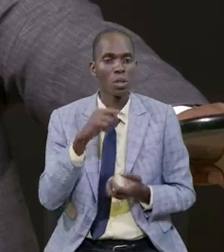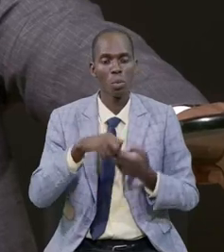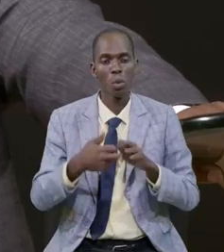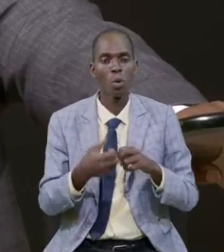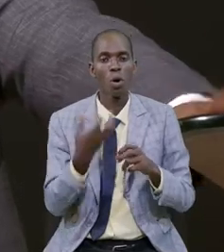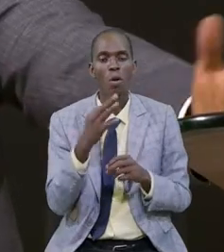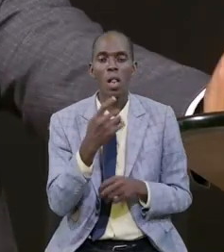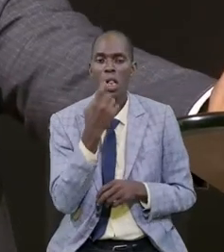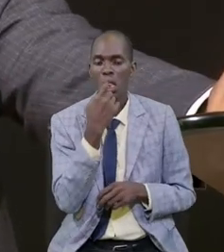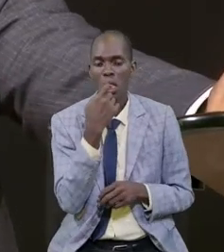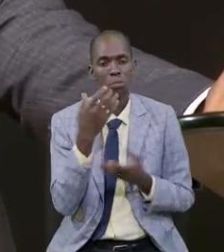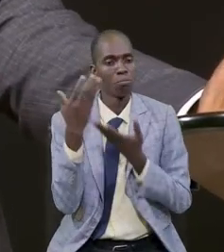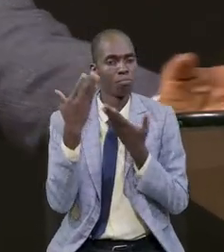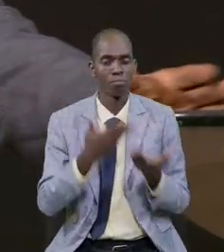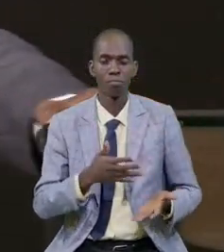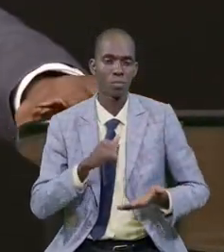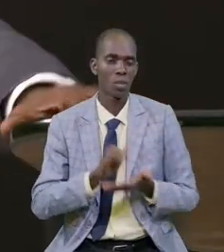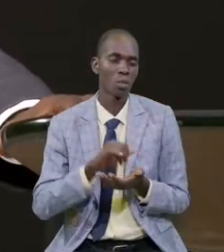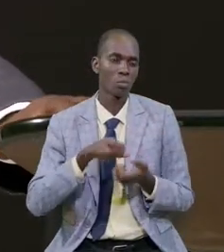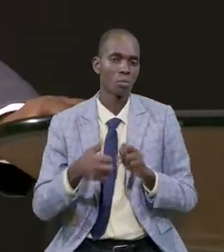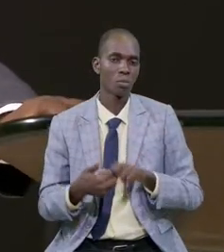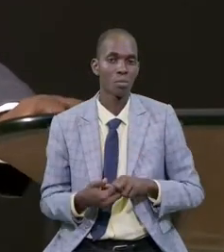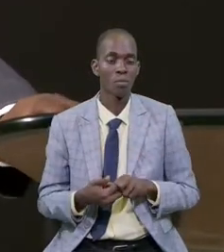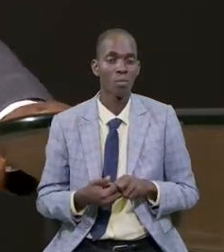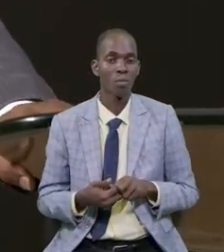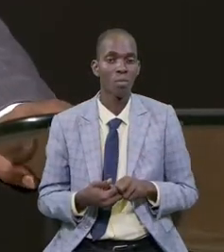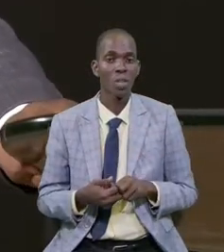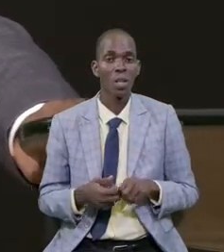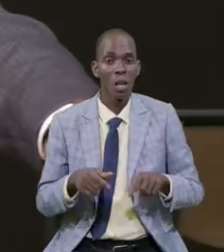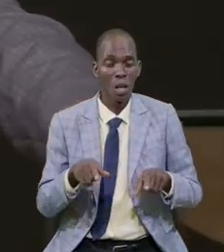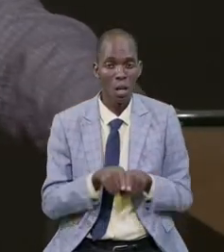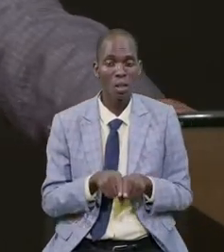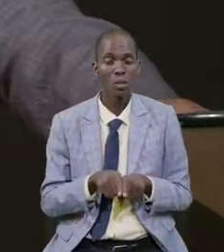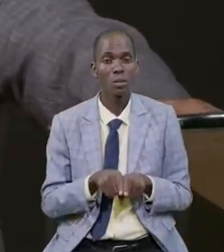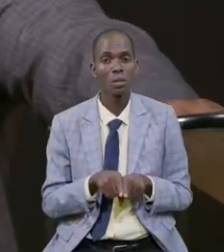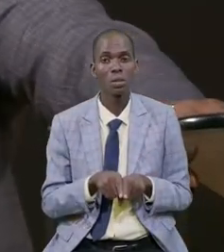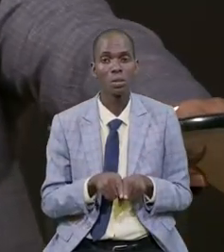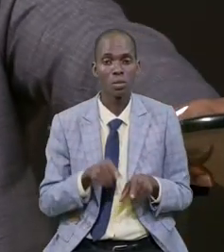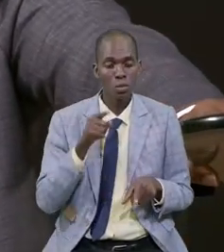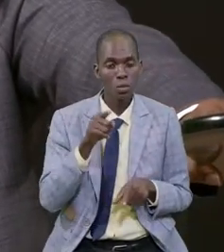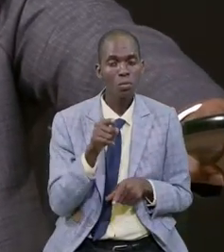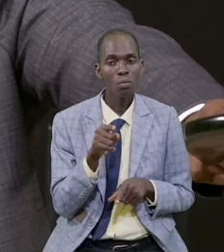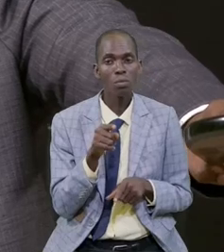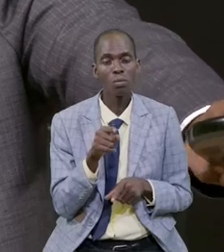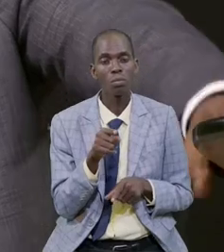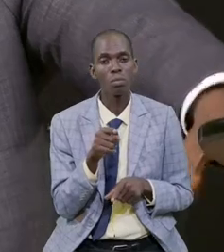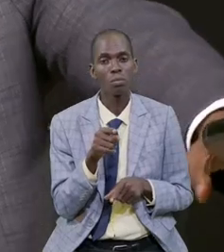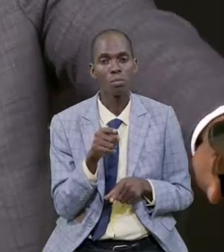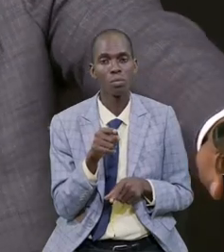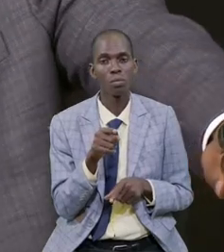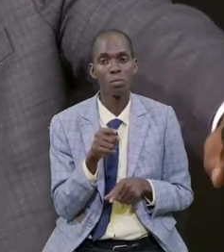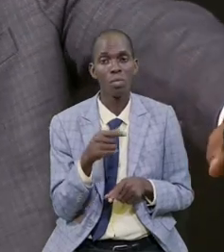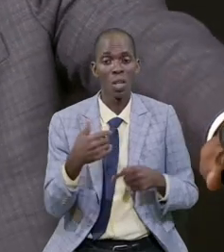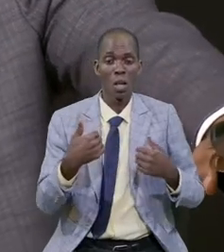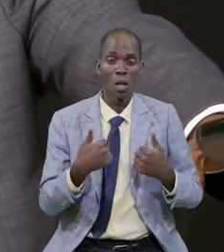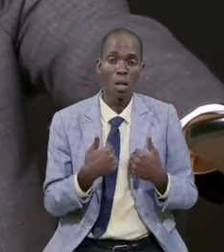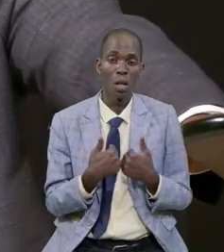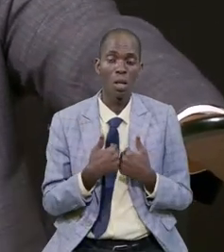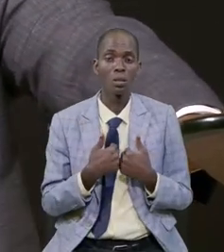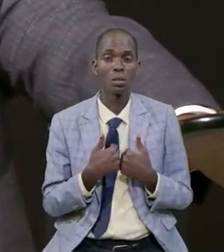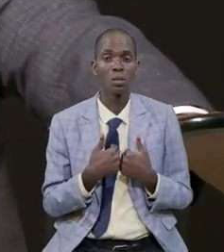de la langue. Cela s'est-il arrêté dans l'ancien, au niveau de l'Ancien